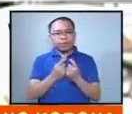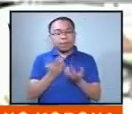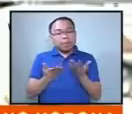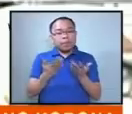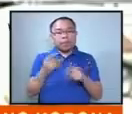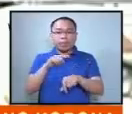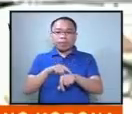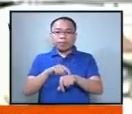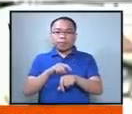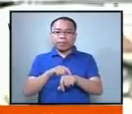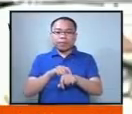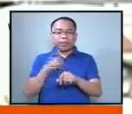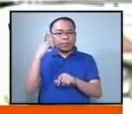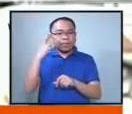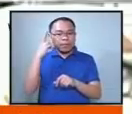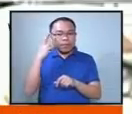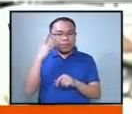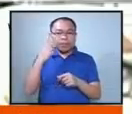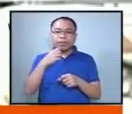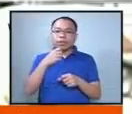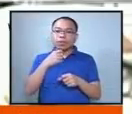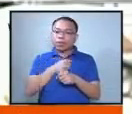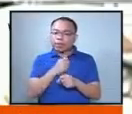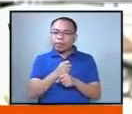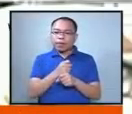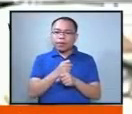time, the reason is to make it more